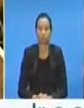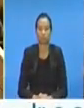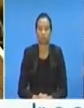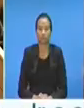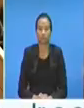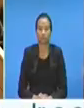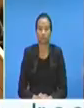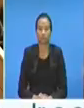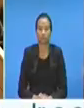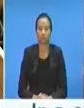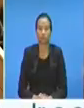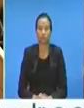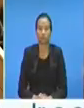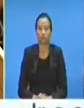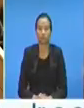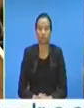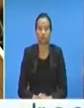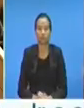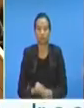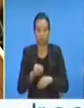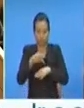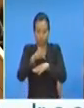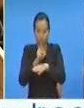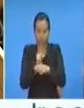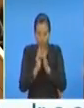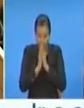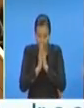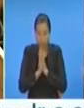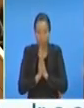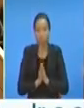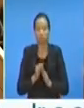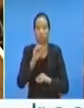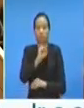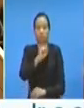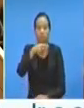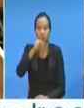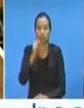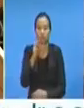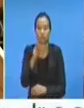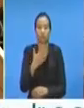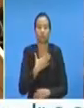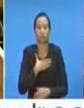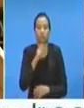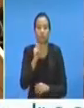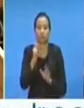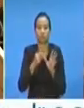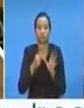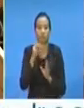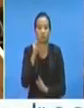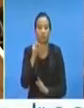ครับเรียนท่านประธานสภาที่เคารพกับผมพลตำรวจโทอำนวยนิ่มมโนสมาชิ